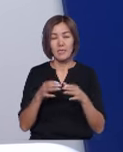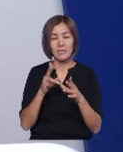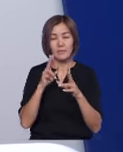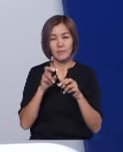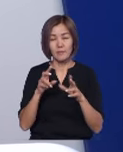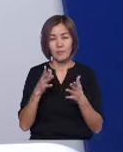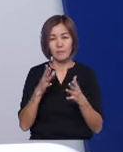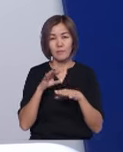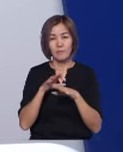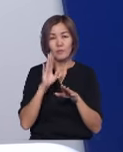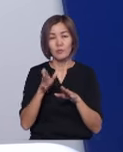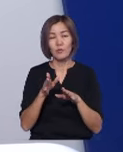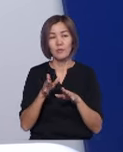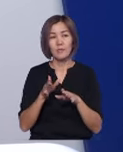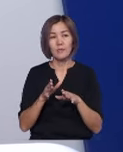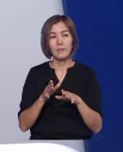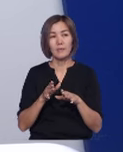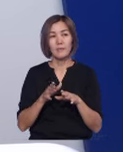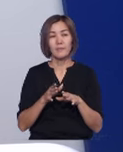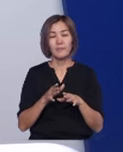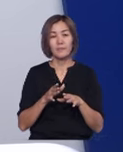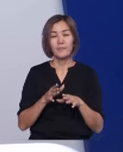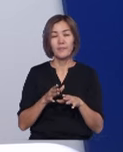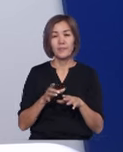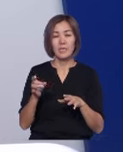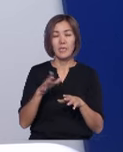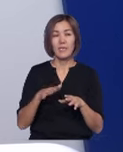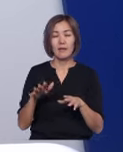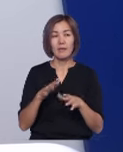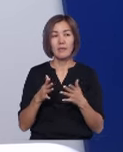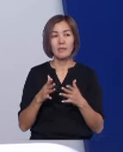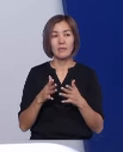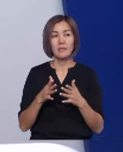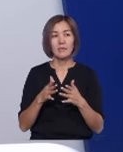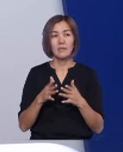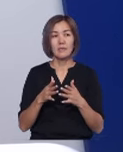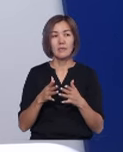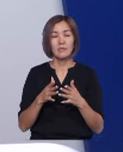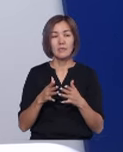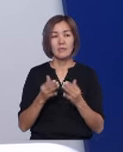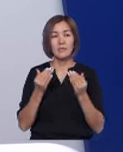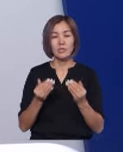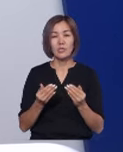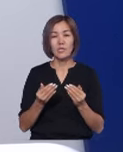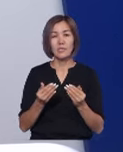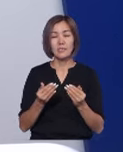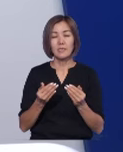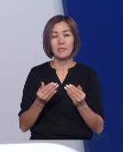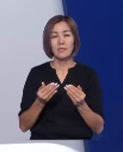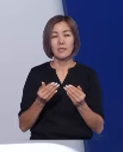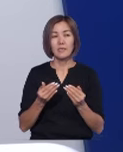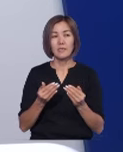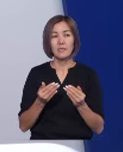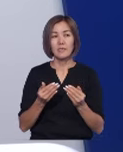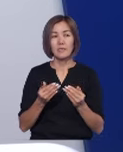отправлены патологические материалы Алматинский региональный филиал областной ветеринарной лаборатории для подтверждения